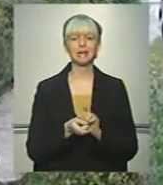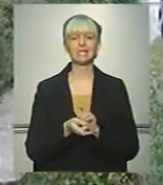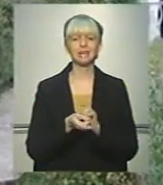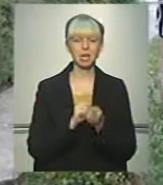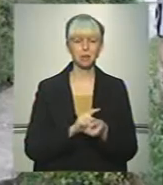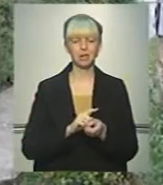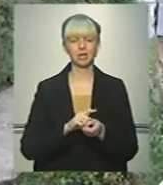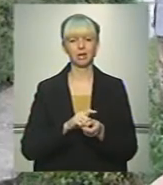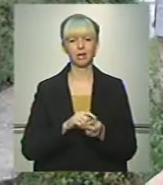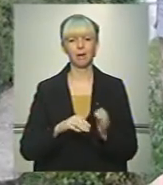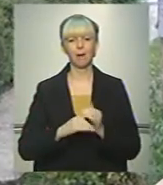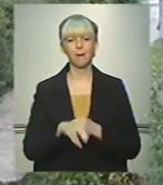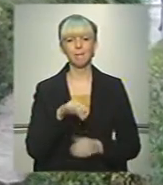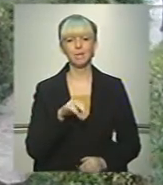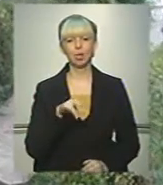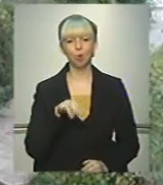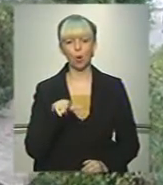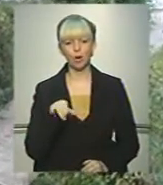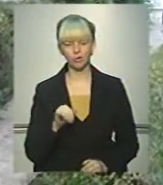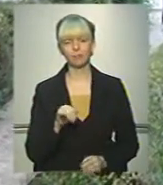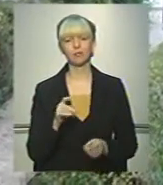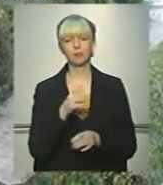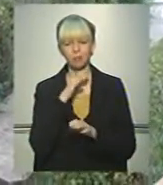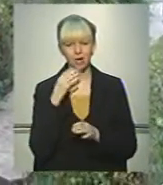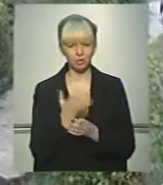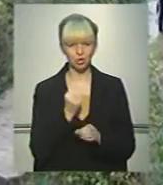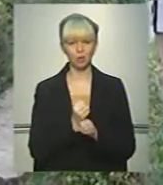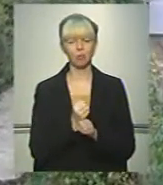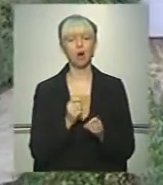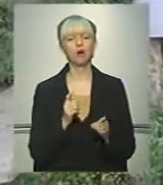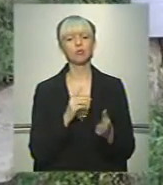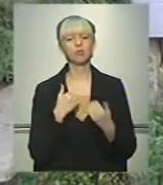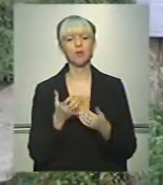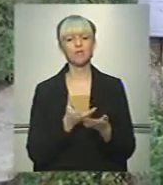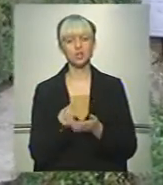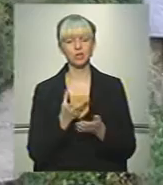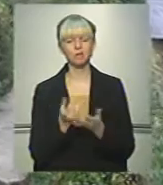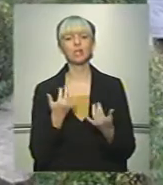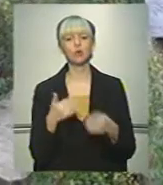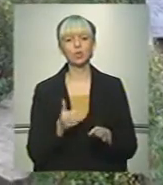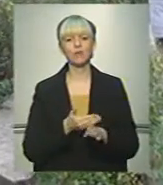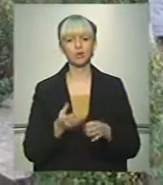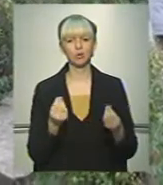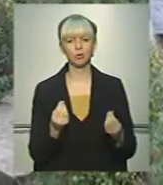замінити підлоги. Ще багато є робіт таких, щоб можна було. А ще з фінансуванням? Скільки вже грошей